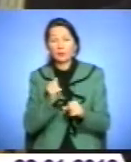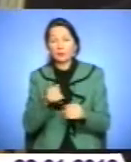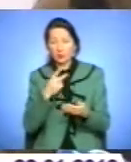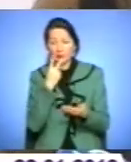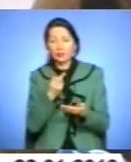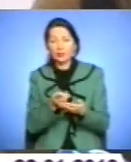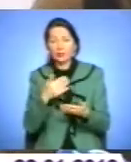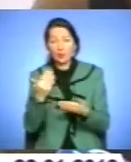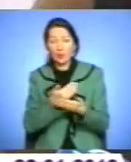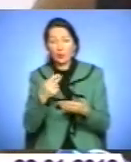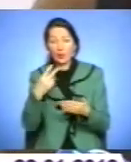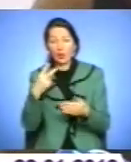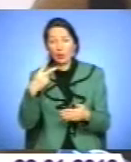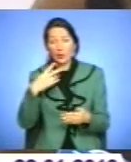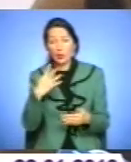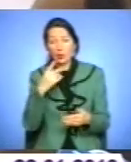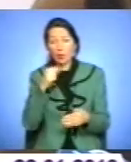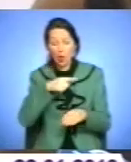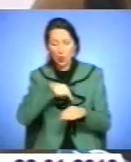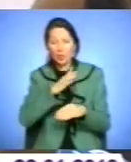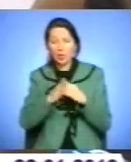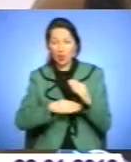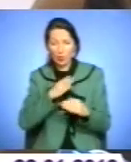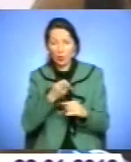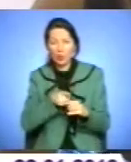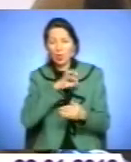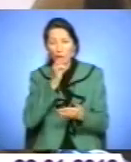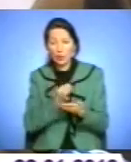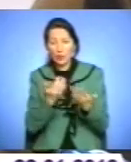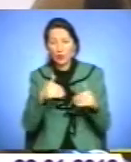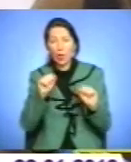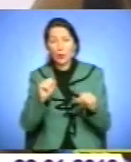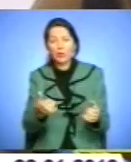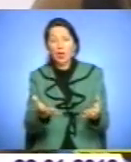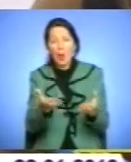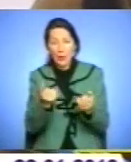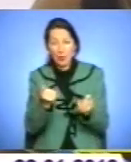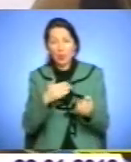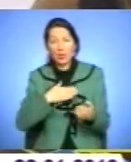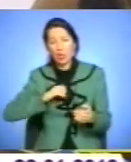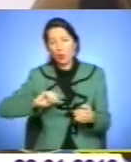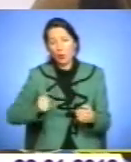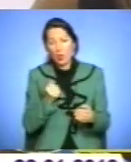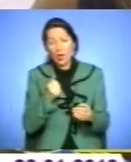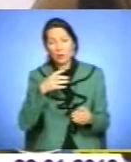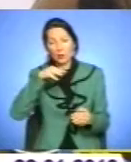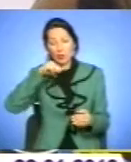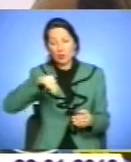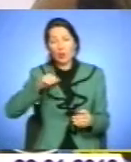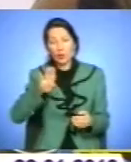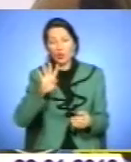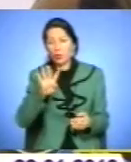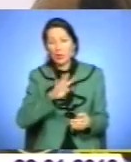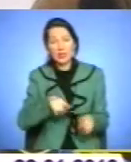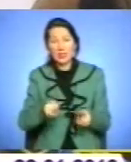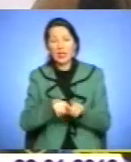добу. Я кажу, що цей досвід вже можна приймати нашим колегам з ТВ4, тобто не так страшно все,